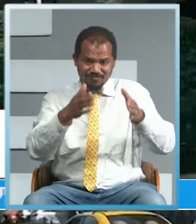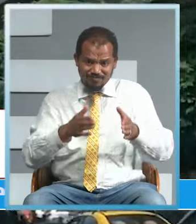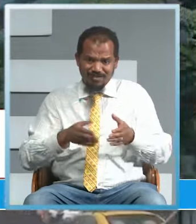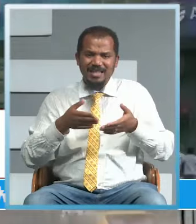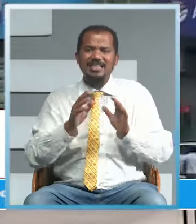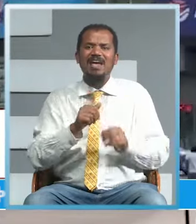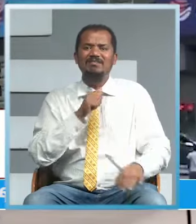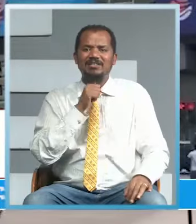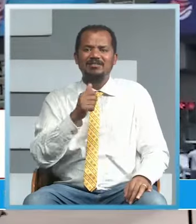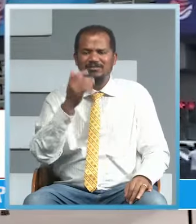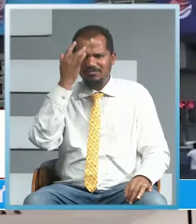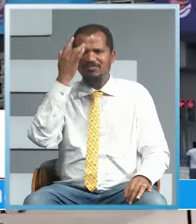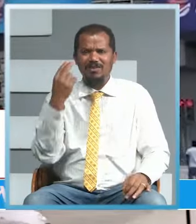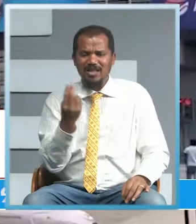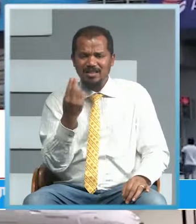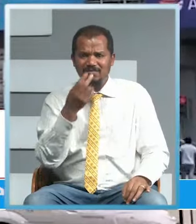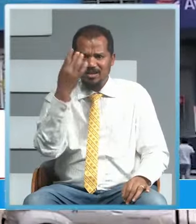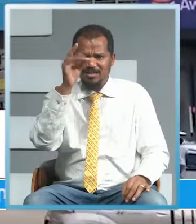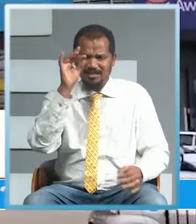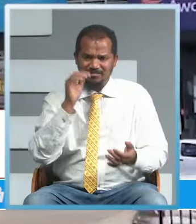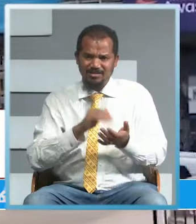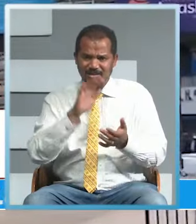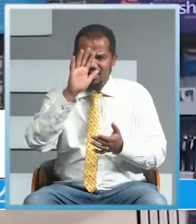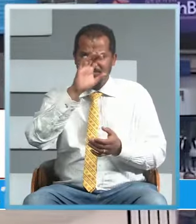የተለዩ መንገዶች ሳይፈቀድላቸው የተጠቀሙ